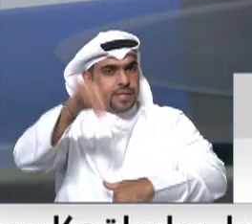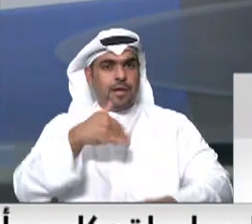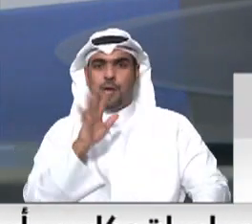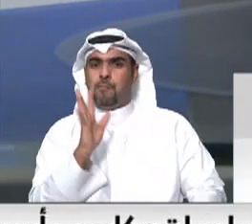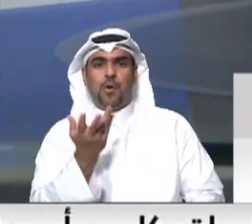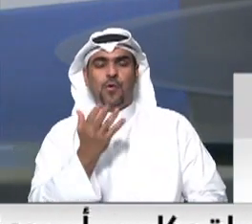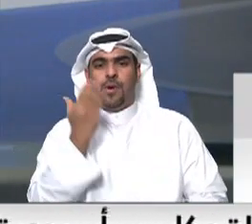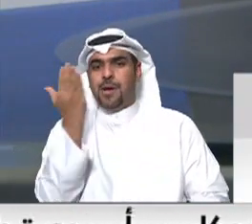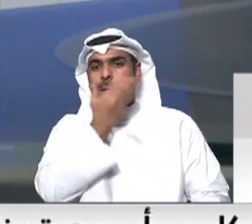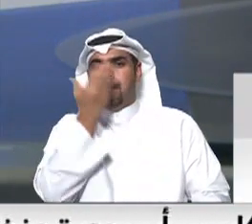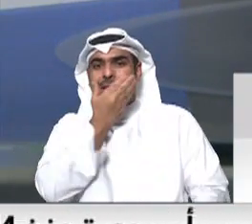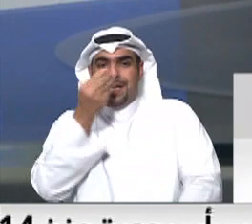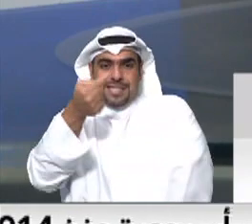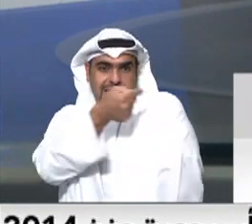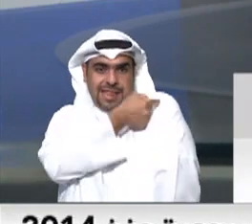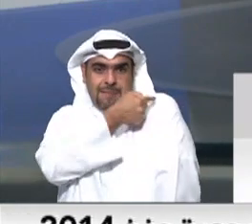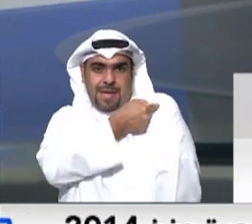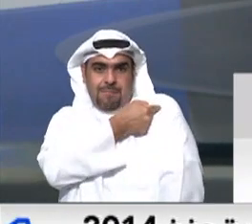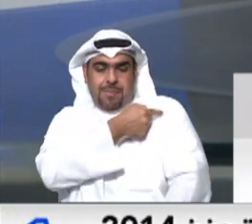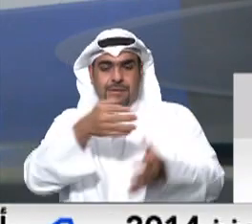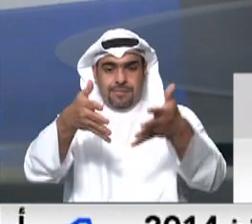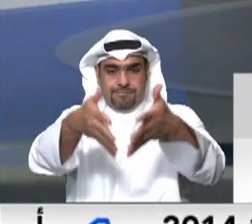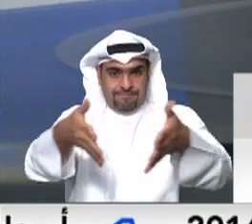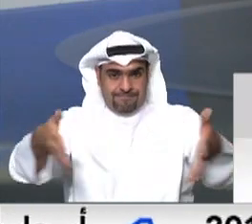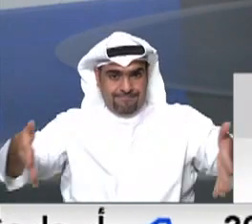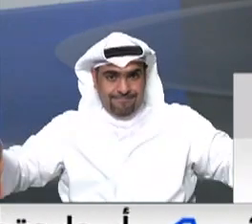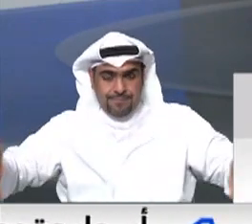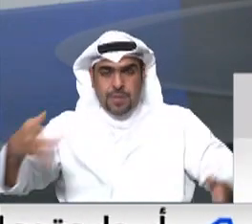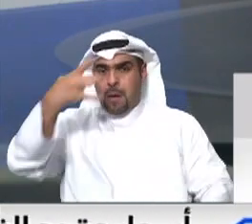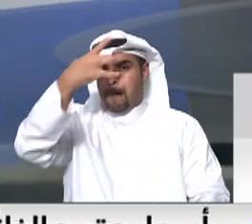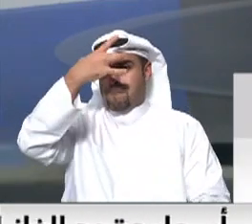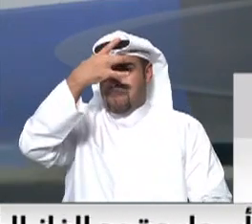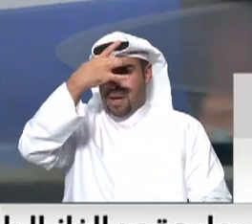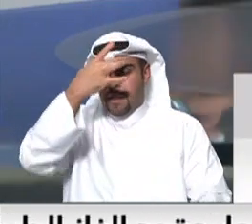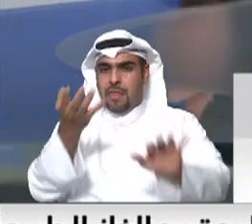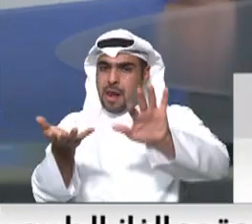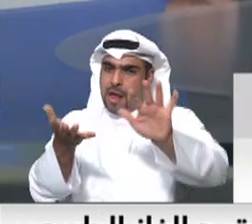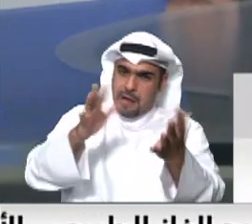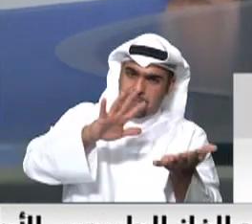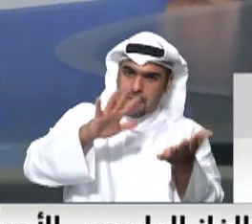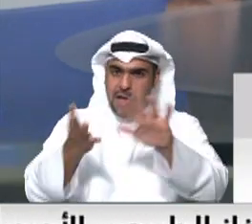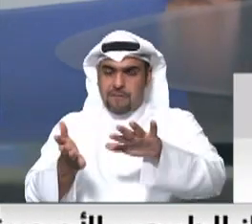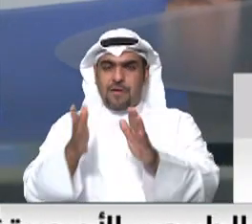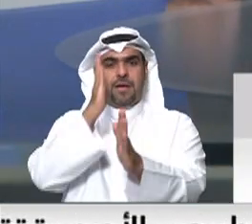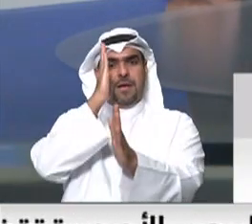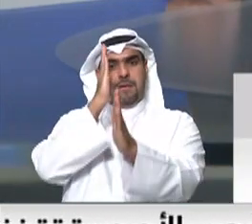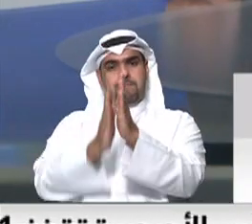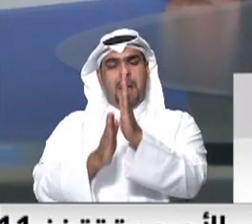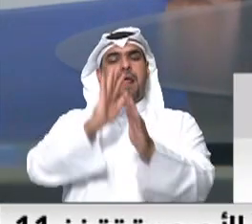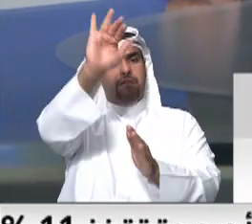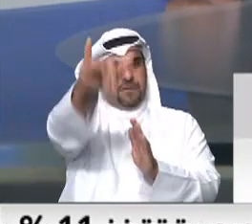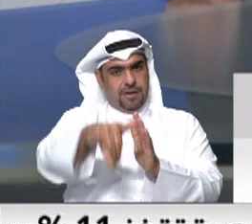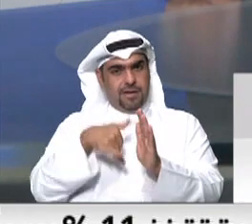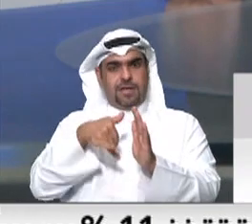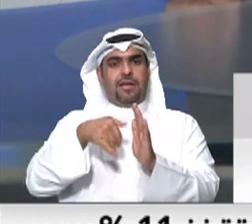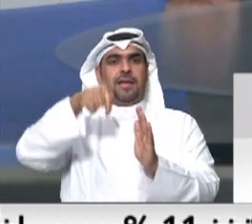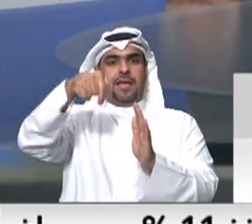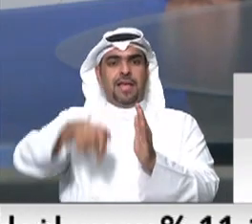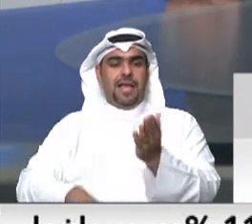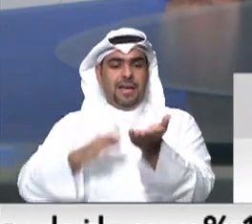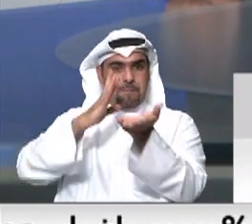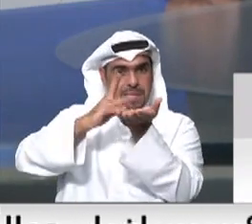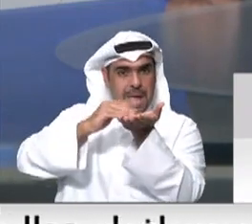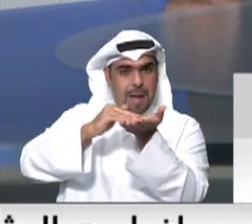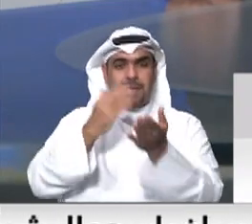موعد مسبق عبر موقع وزارة الصحة، حيث تم توزيع المواعيد على حسب مناطق السكن في البطاقة المدنية.